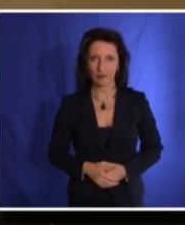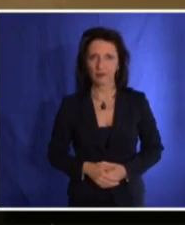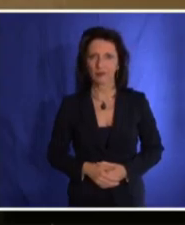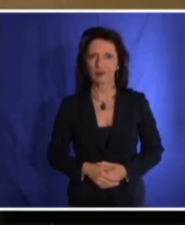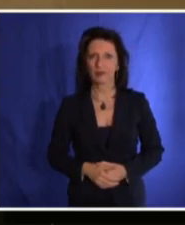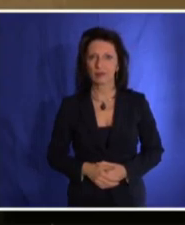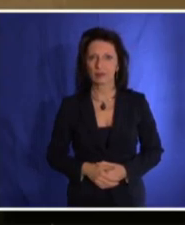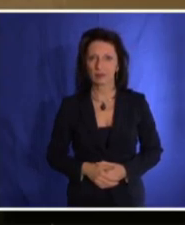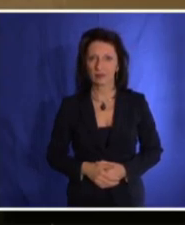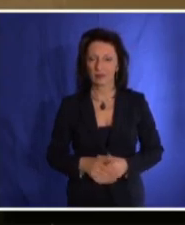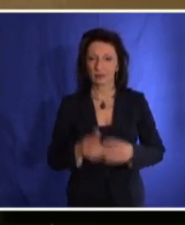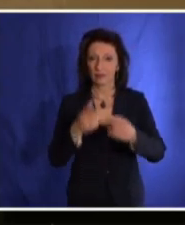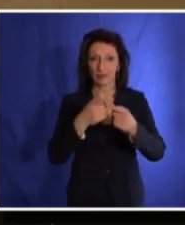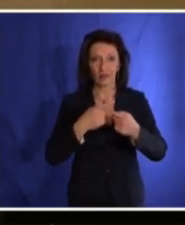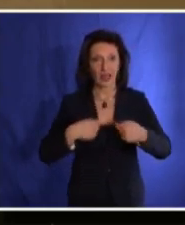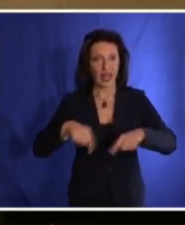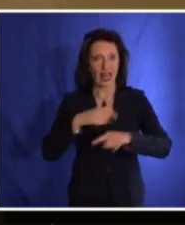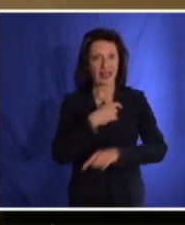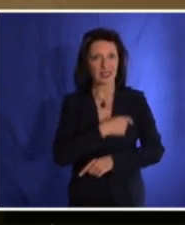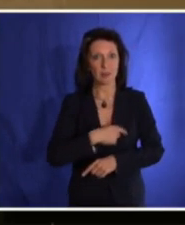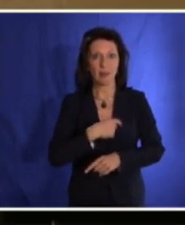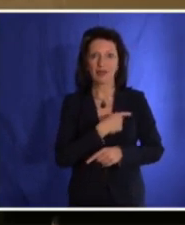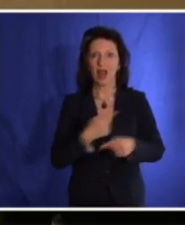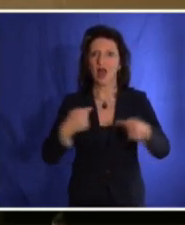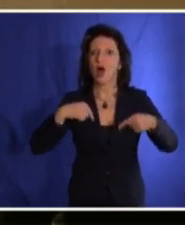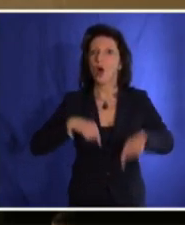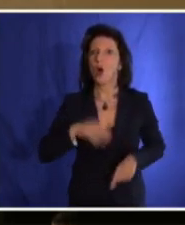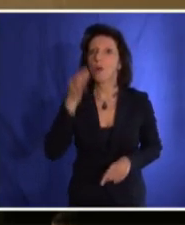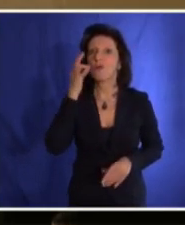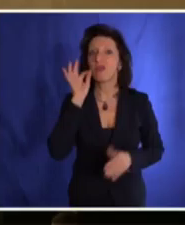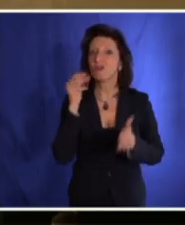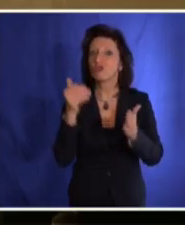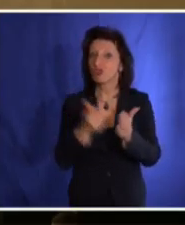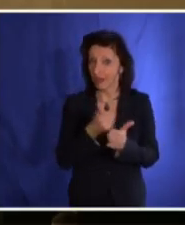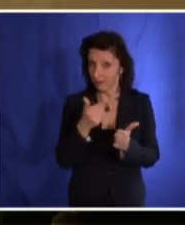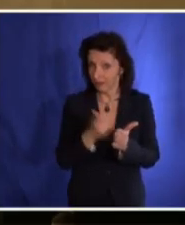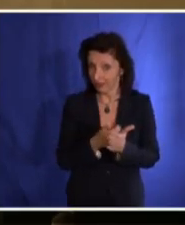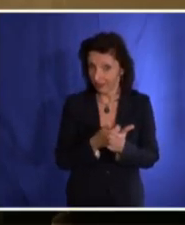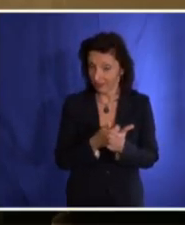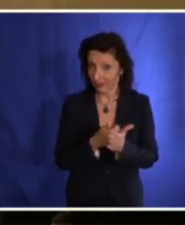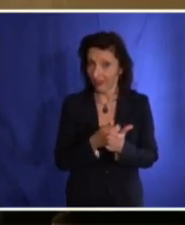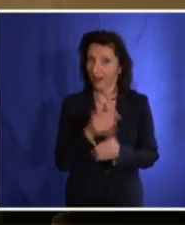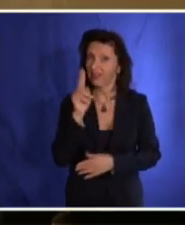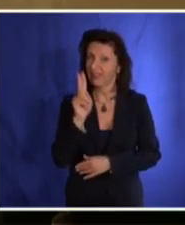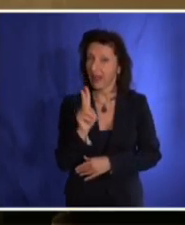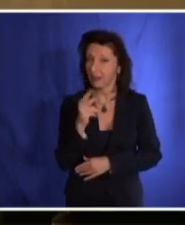Für die Landesparteiobfrau Stellvertreterinnen und Stellvertreter kandidieren